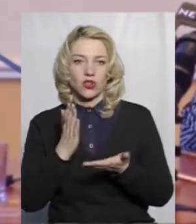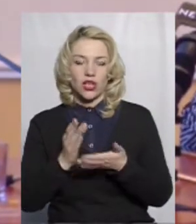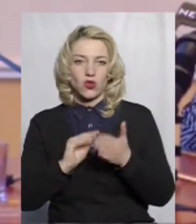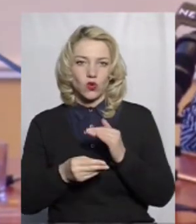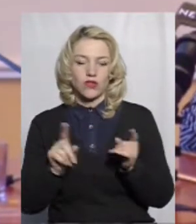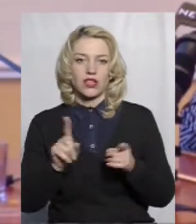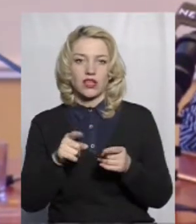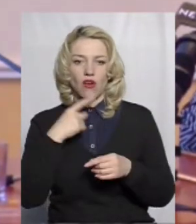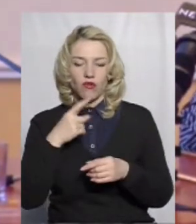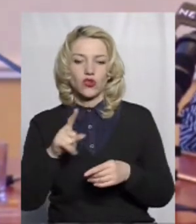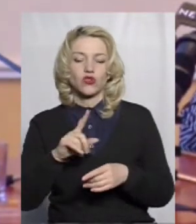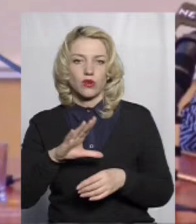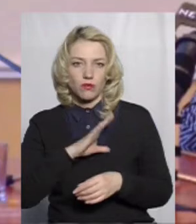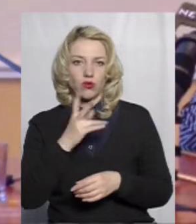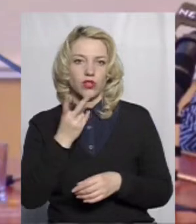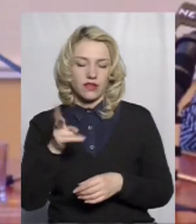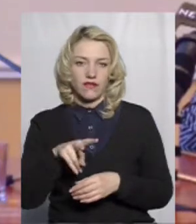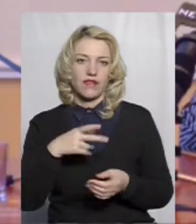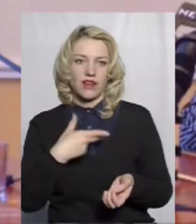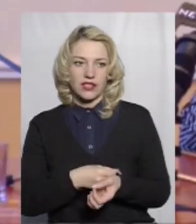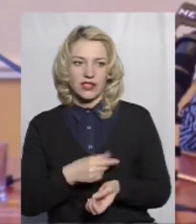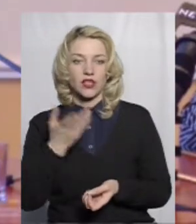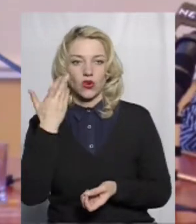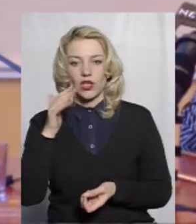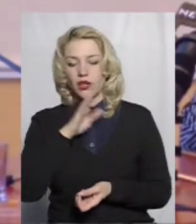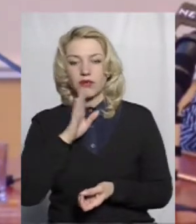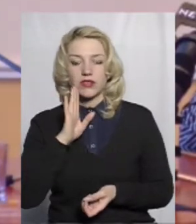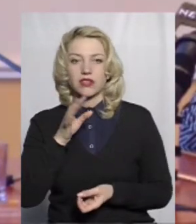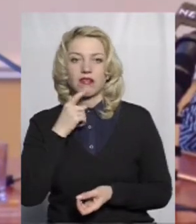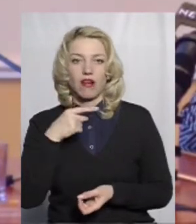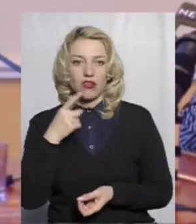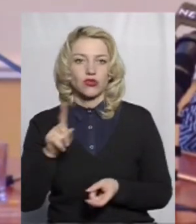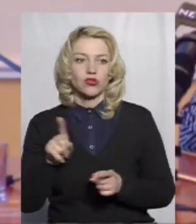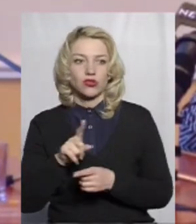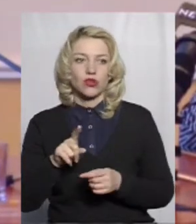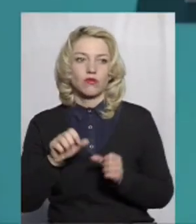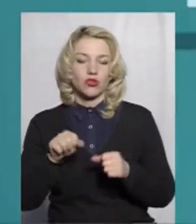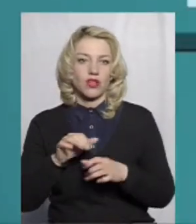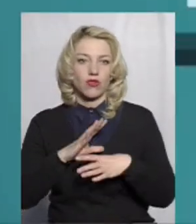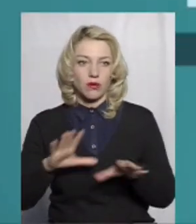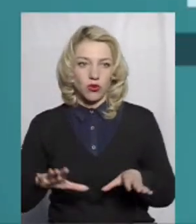довідка, яка каже, що були дві вакцини, коли батьки кажуть, можливо, не було.